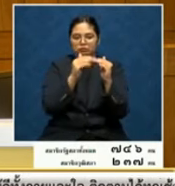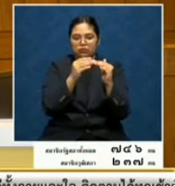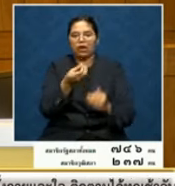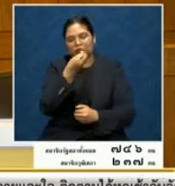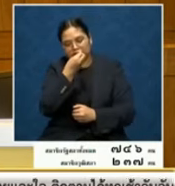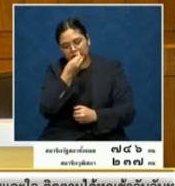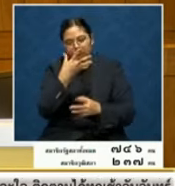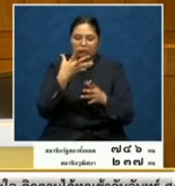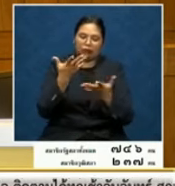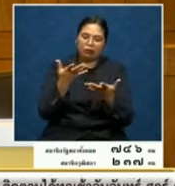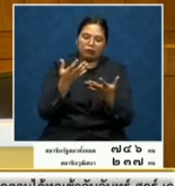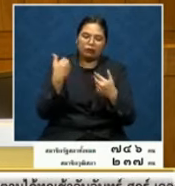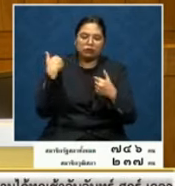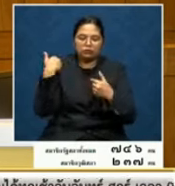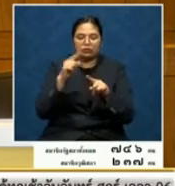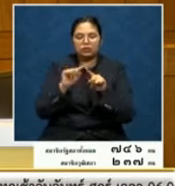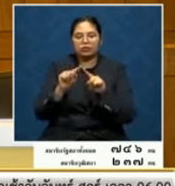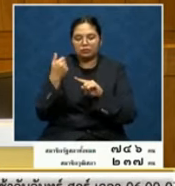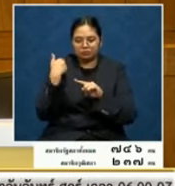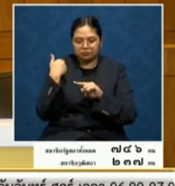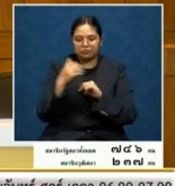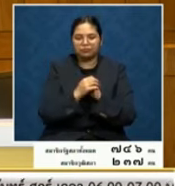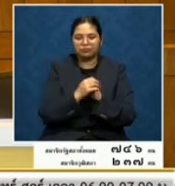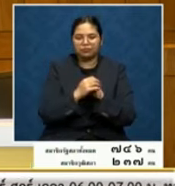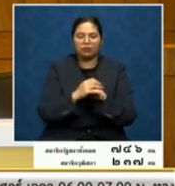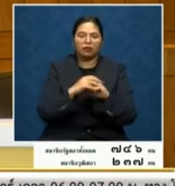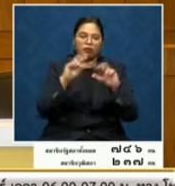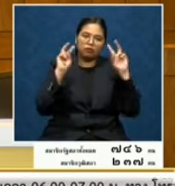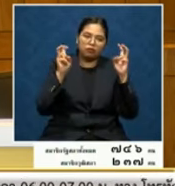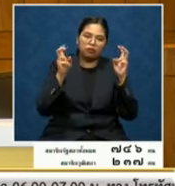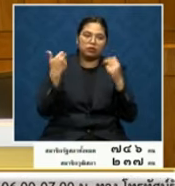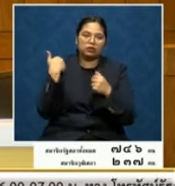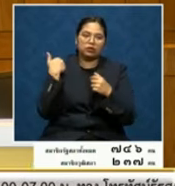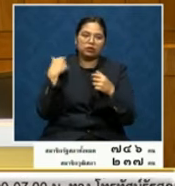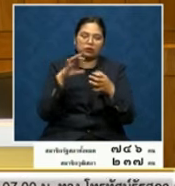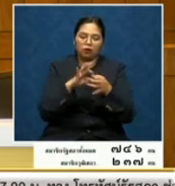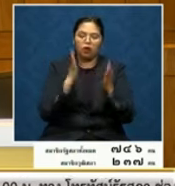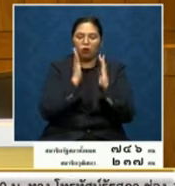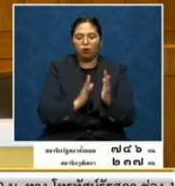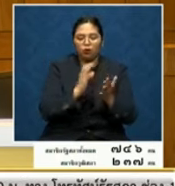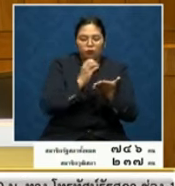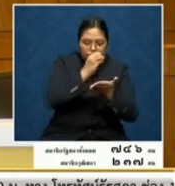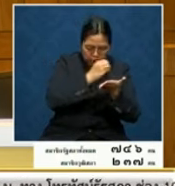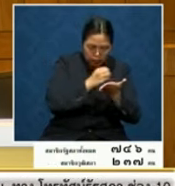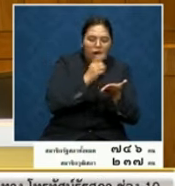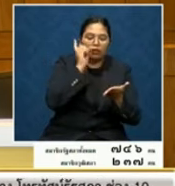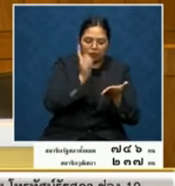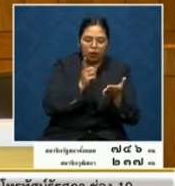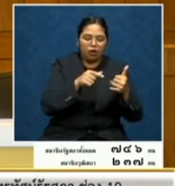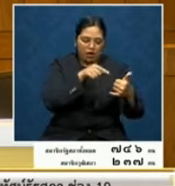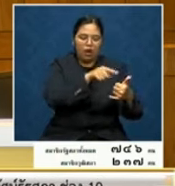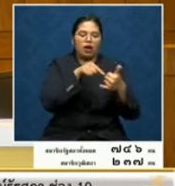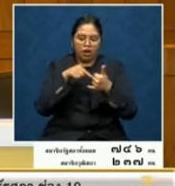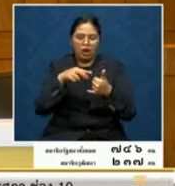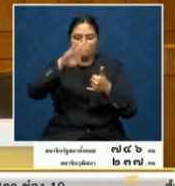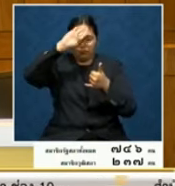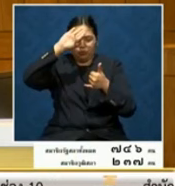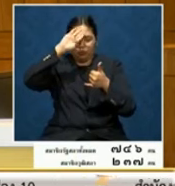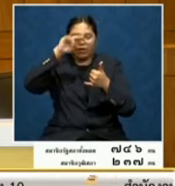นเรื่องผู้เสพต้องเป็นผู้ป่วยเราจัดการแน่นอ